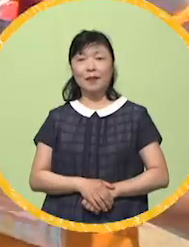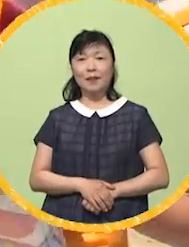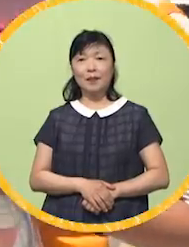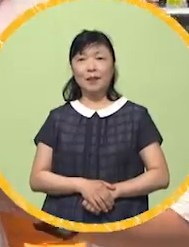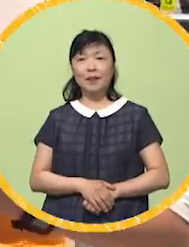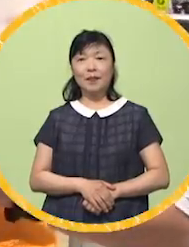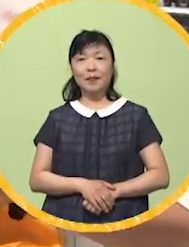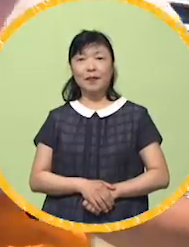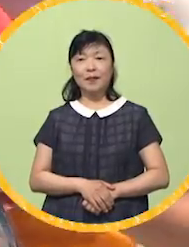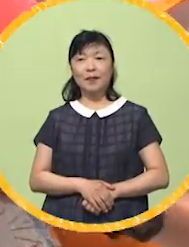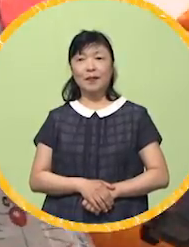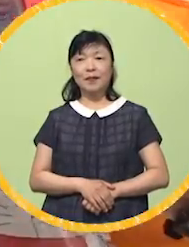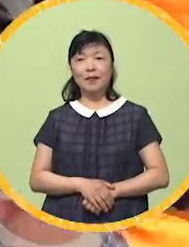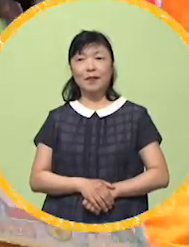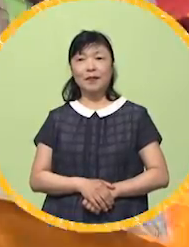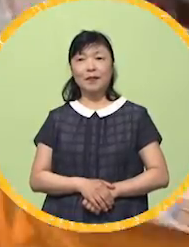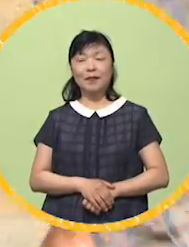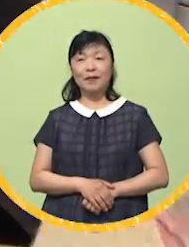そう、